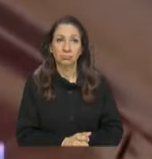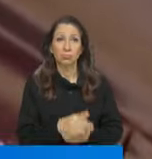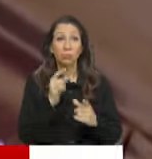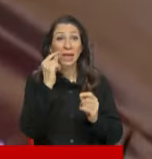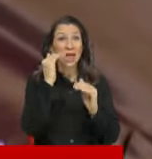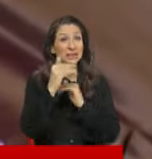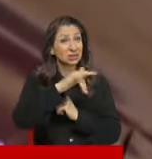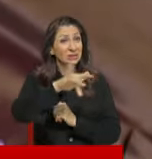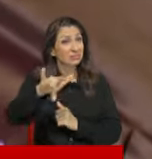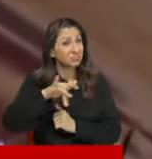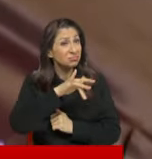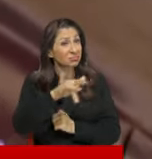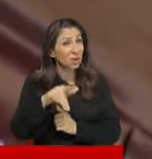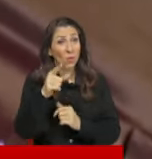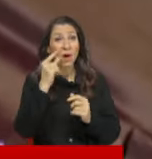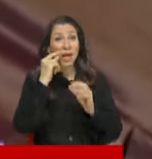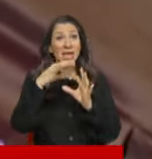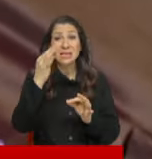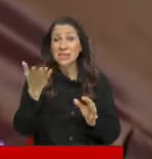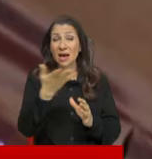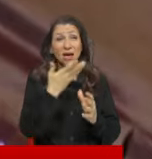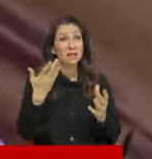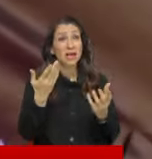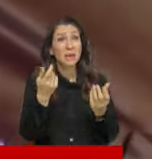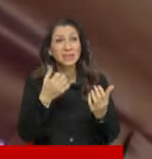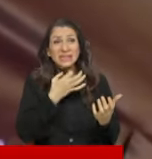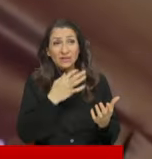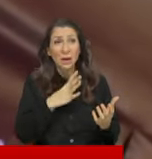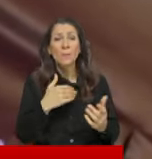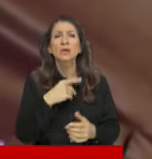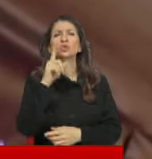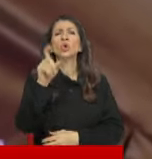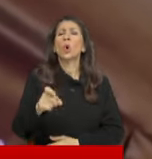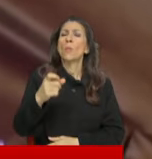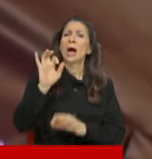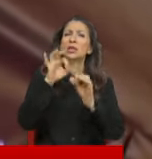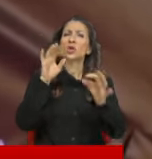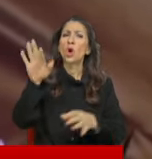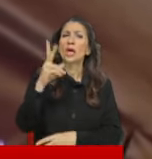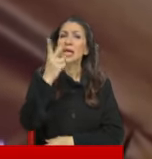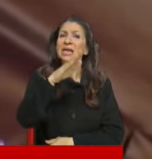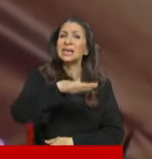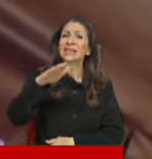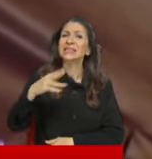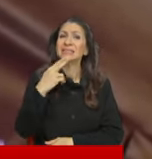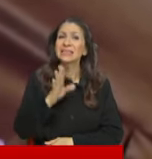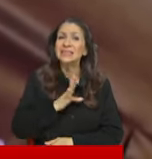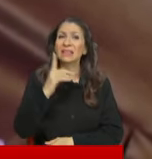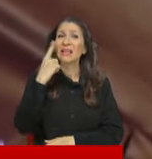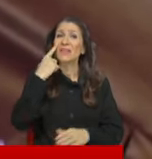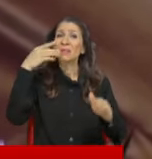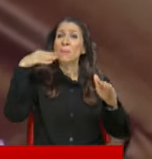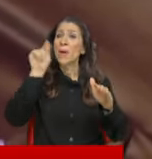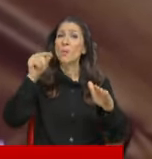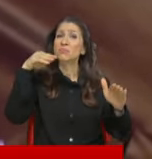kadar insiz kadar da serveti varken ben soruyorum kendisine iki Çocuğunuz devlet dairesine